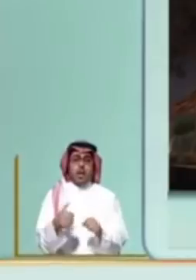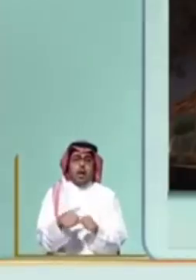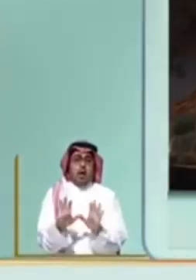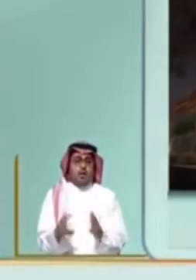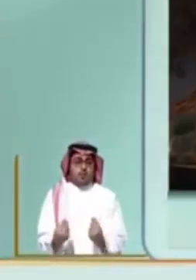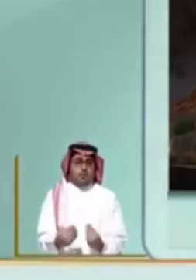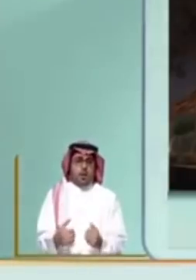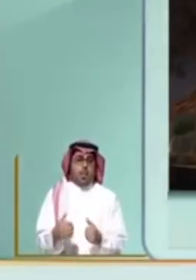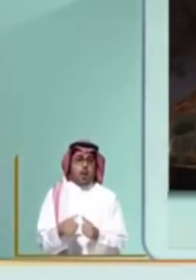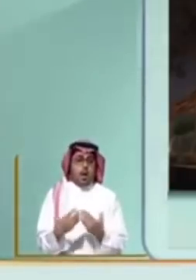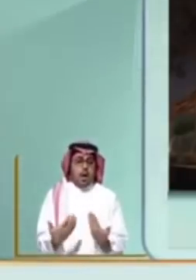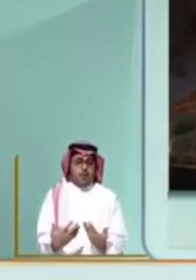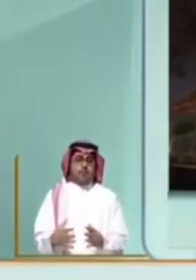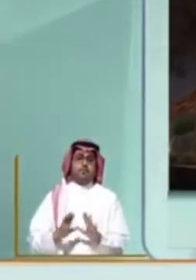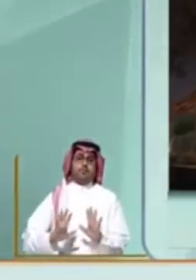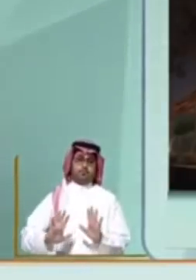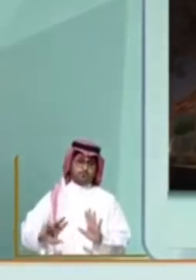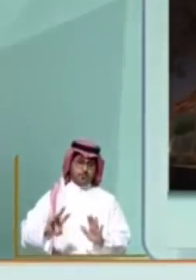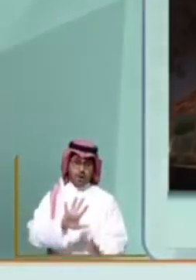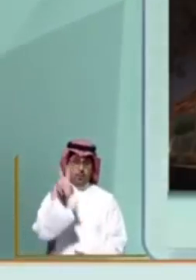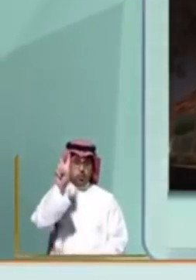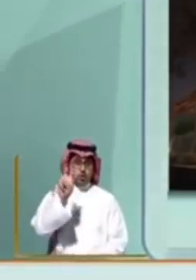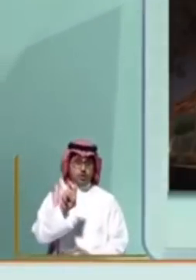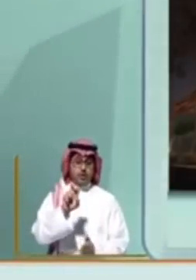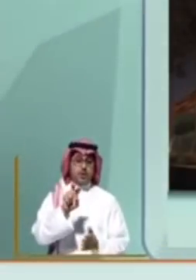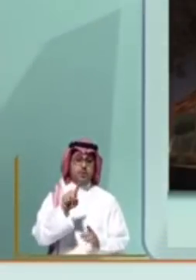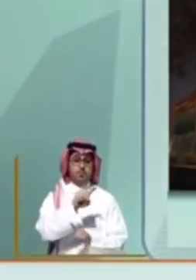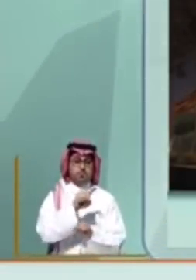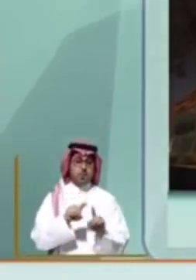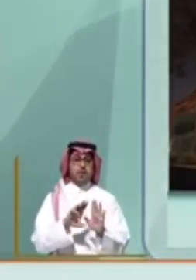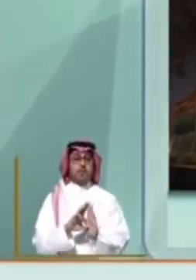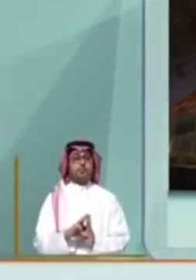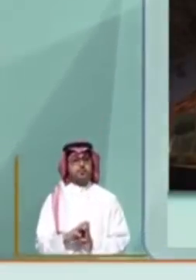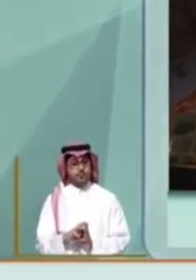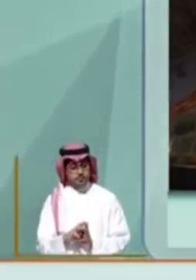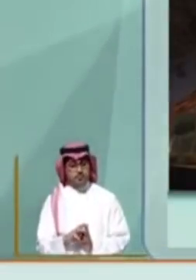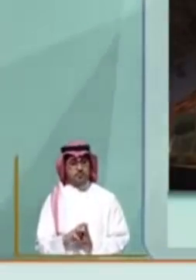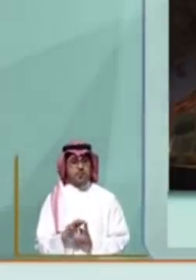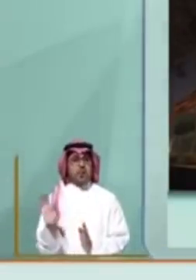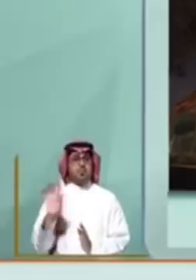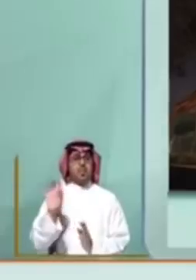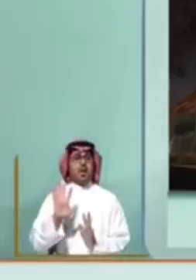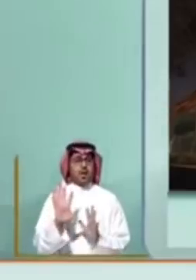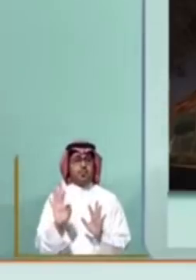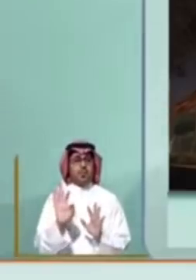مثلت تقريبا 25% من المواد. فأعطيك على سبيل المثال في